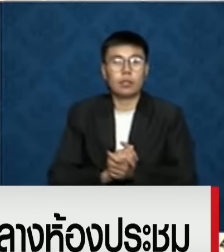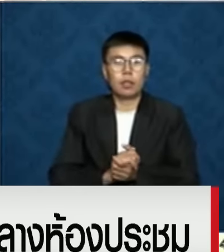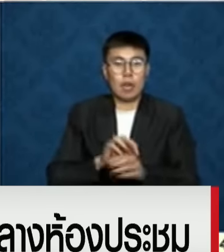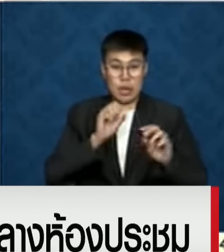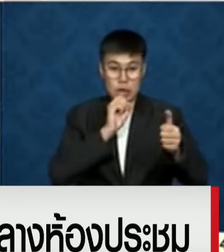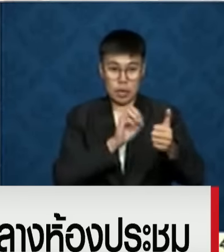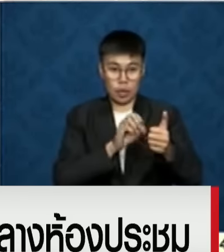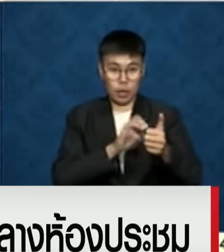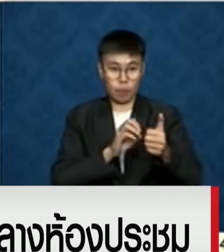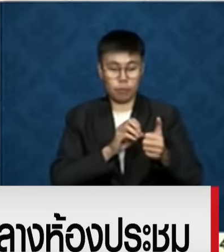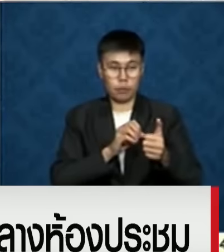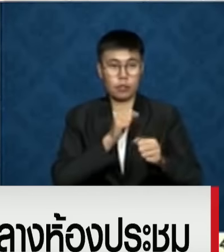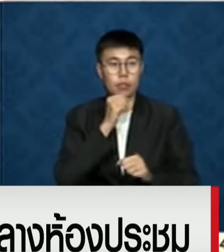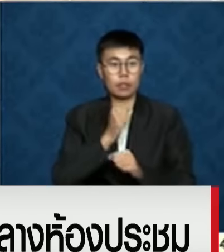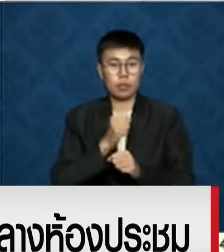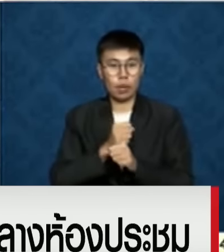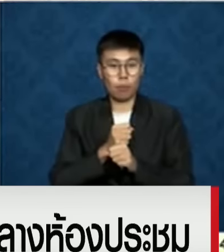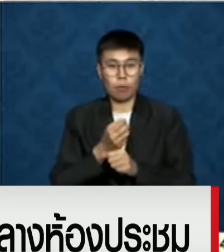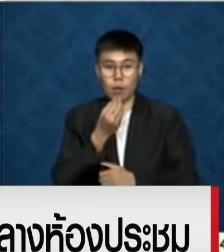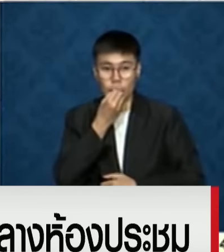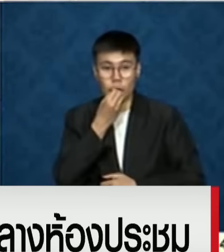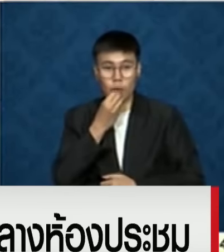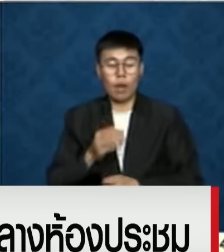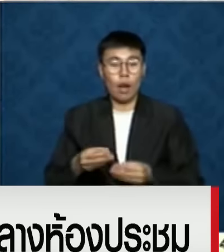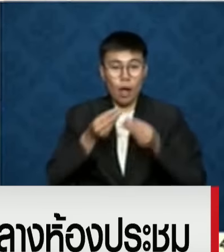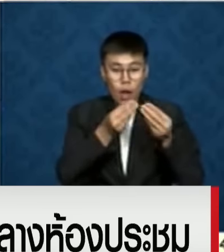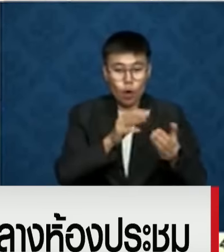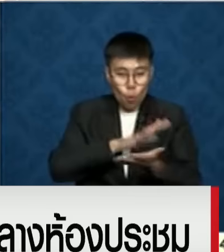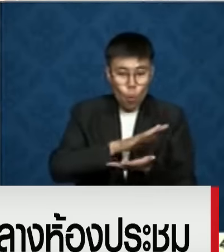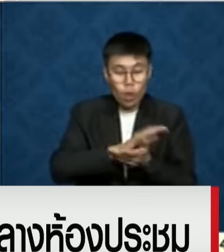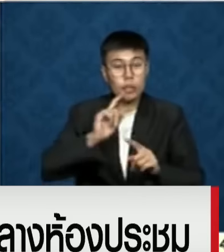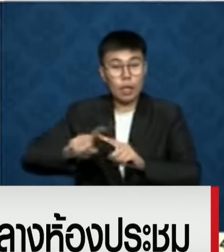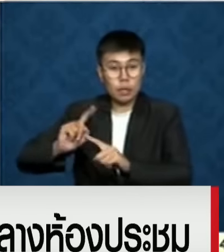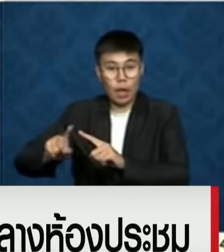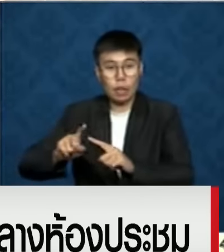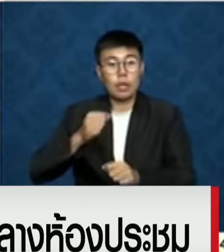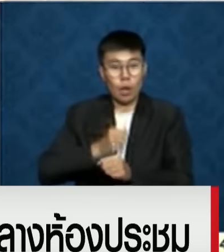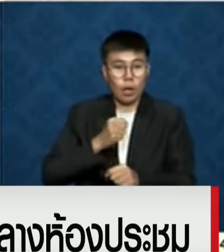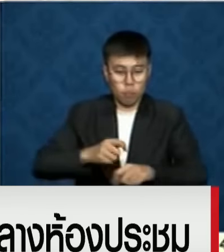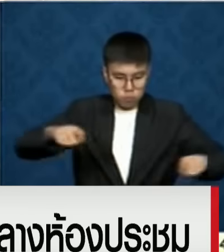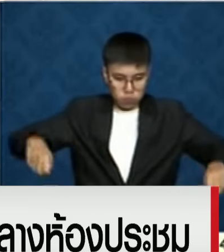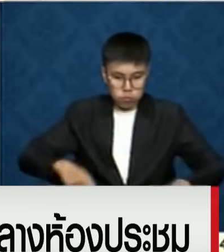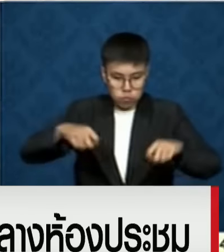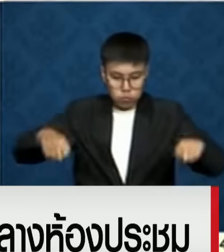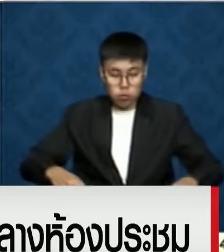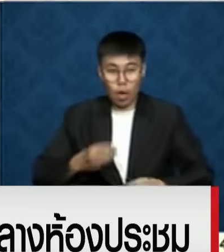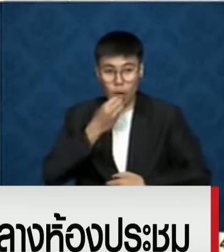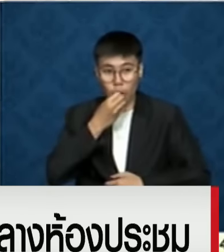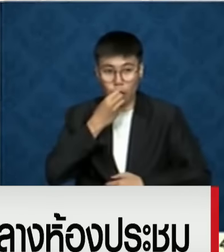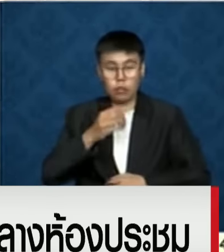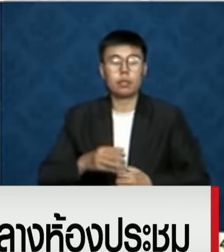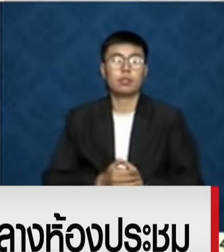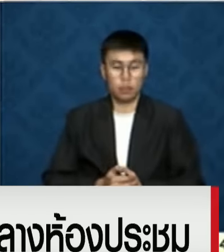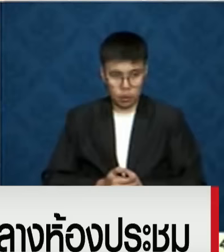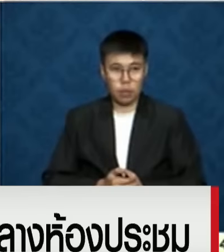จะของบกลางไปจ้างนักการพันโรงสำหรับ12,000กว่าโรงเรียนและเจ้าหน้าที่พัสดุของโรงเรียนอย่างเงี้เป็นต้นส่วนเรื่องปัญหา